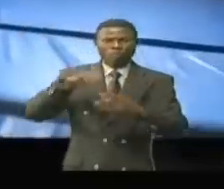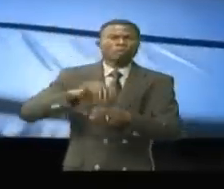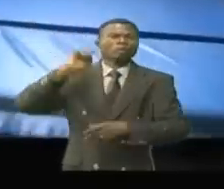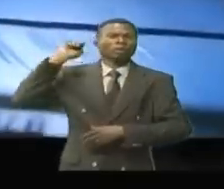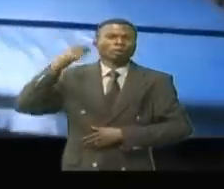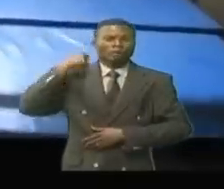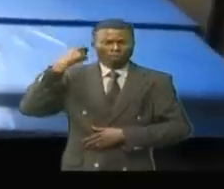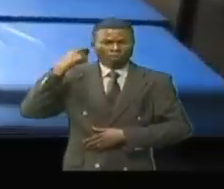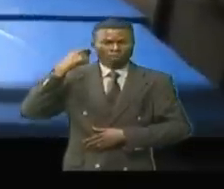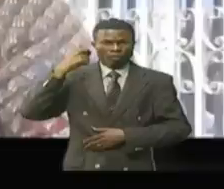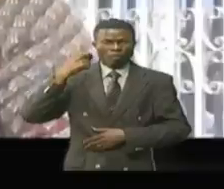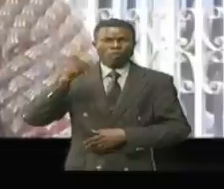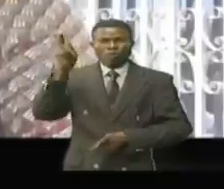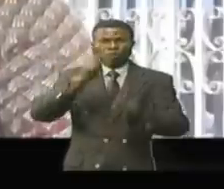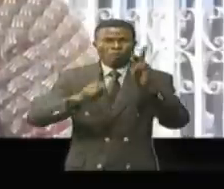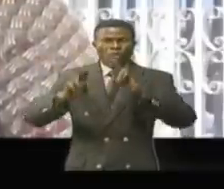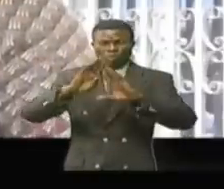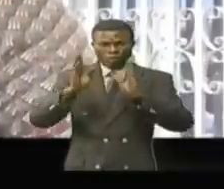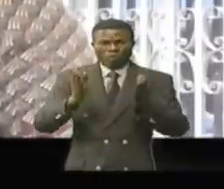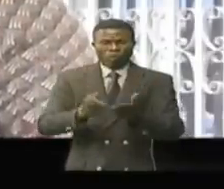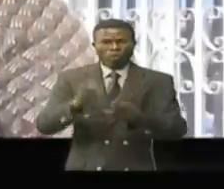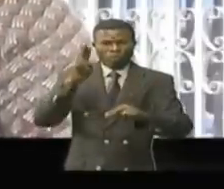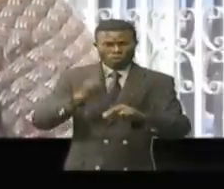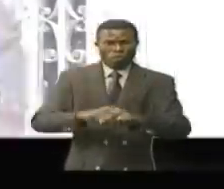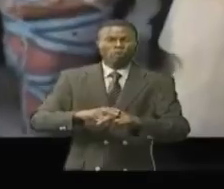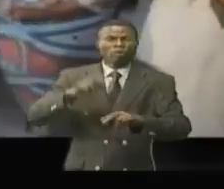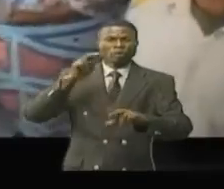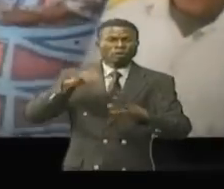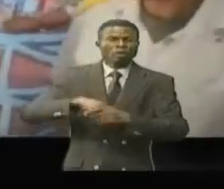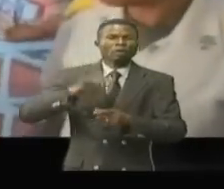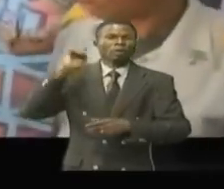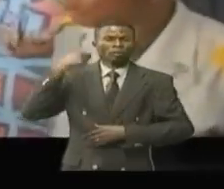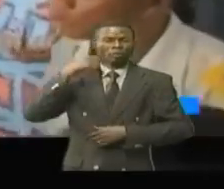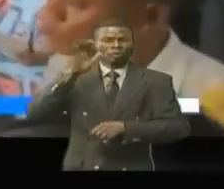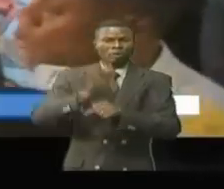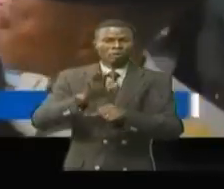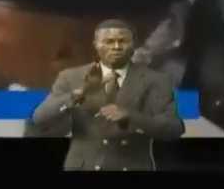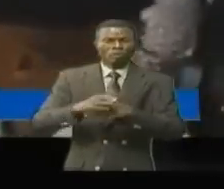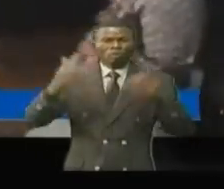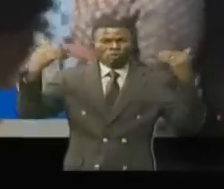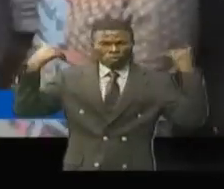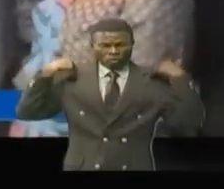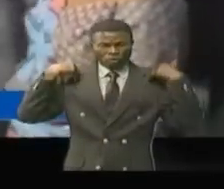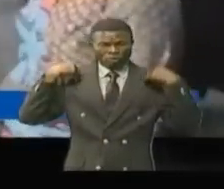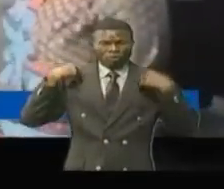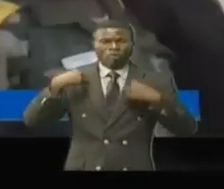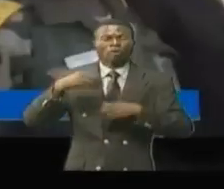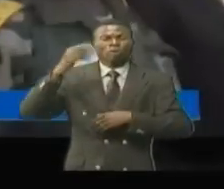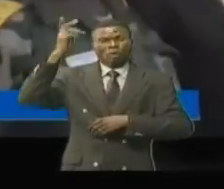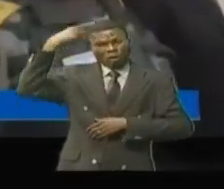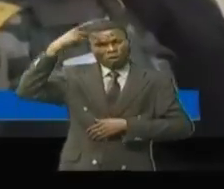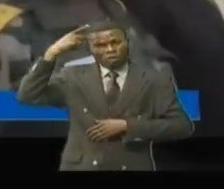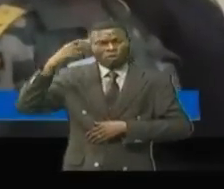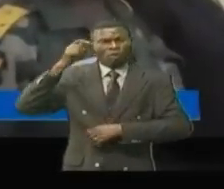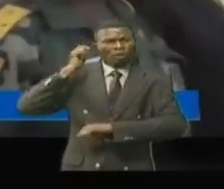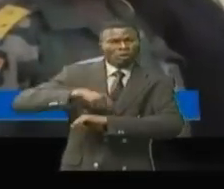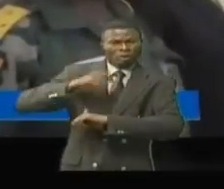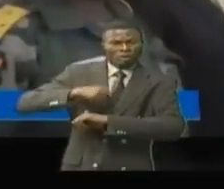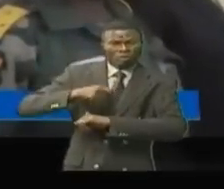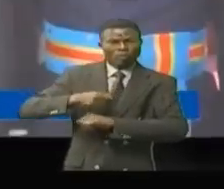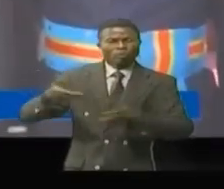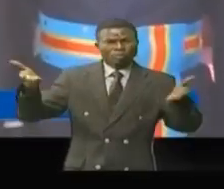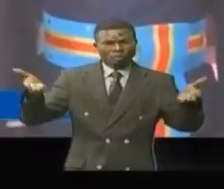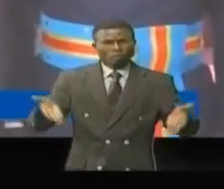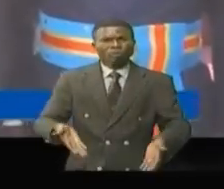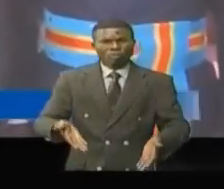nos compatriotes séjournant dans les prisons. Plusieurs personnalités, aussi bien du monde politique que judiciaire, ont pris